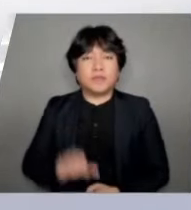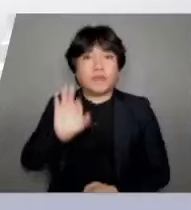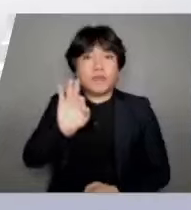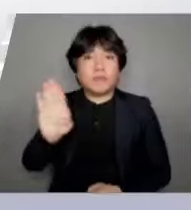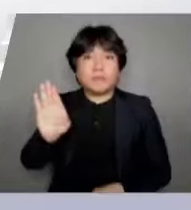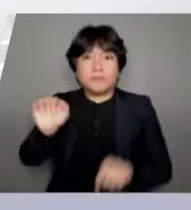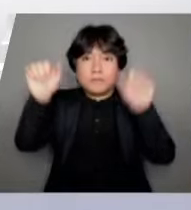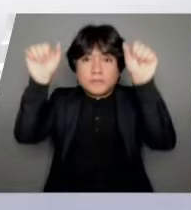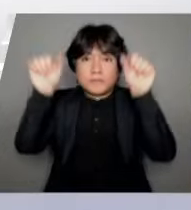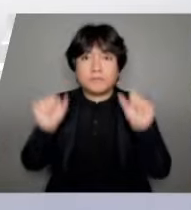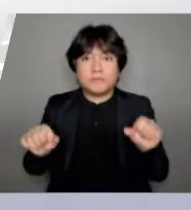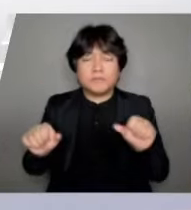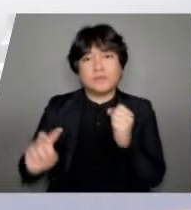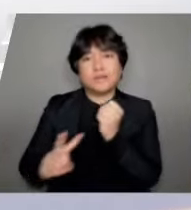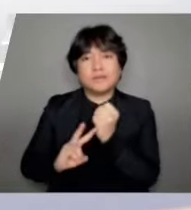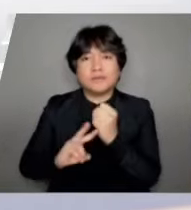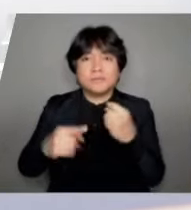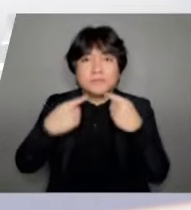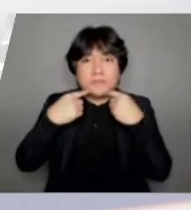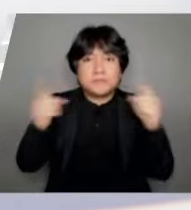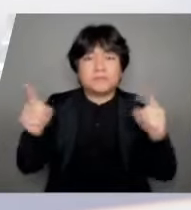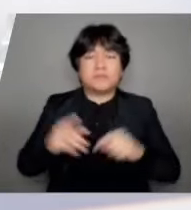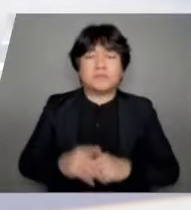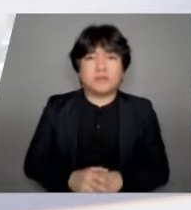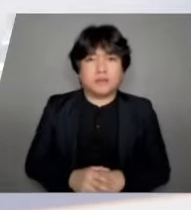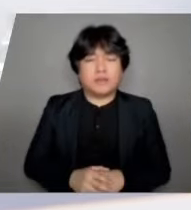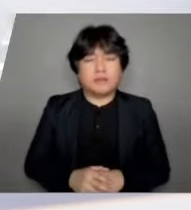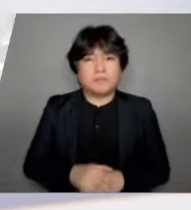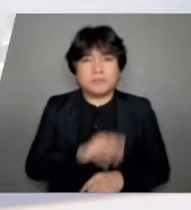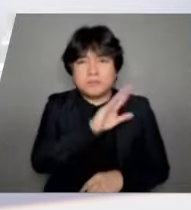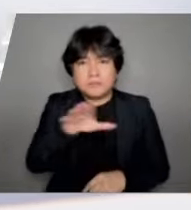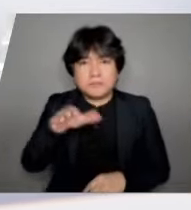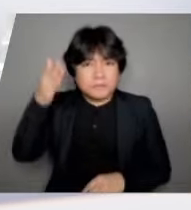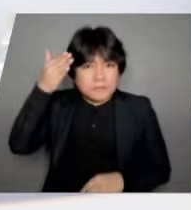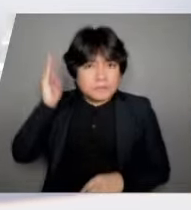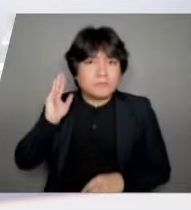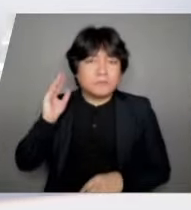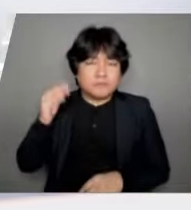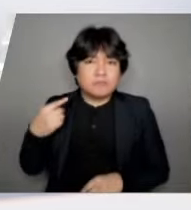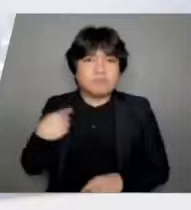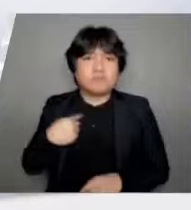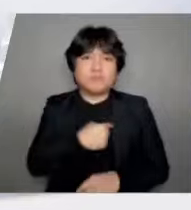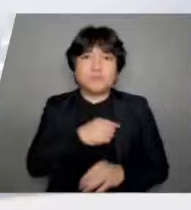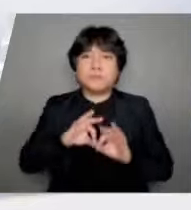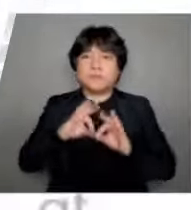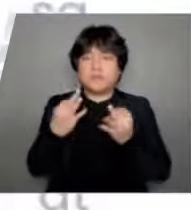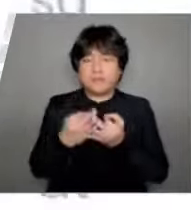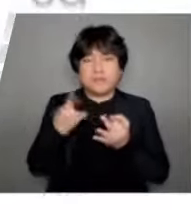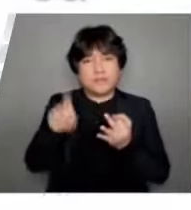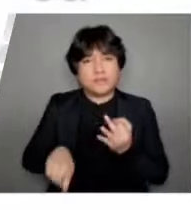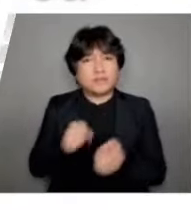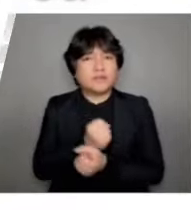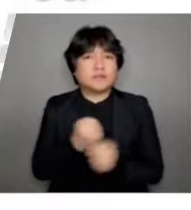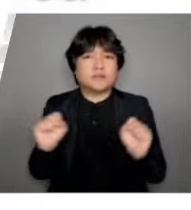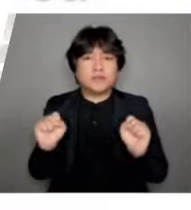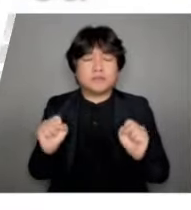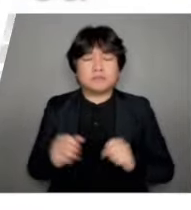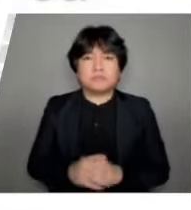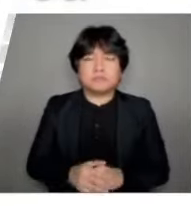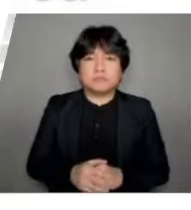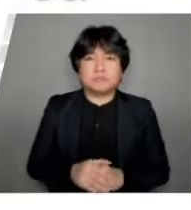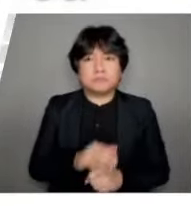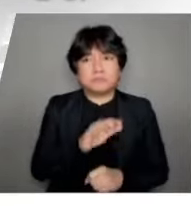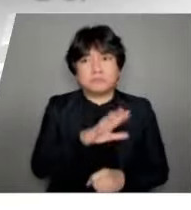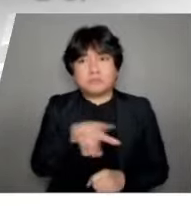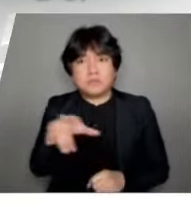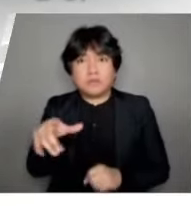vice sa kanyang mga taga-suporta na ang tanging hiling niya ay ang kaligtasan ng kanyang pamilya. Huwag daw hayaan ang anumang karahasan sa